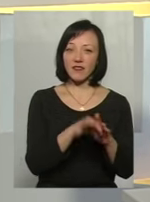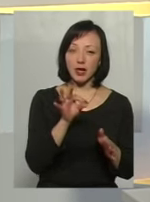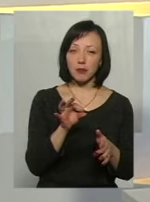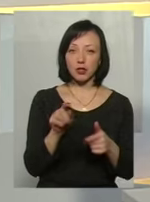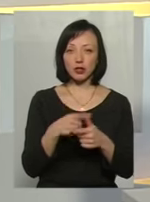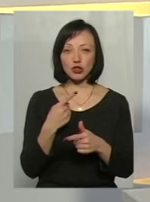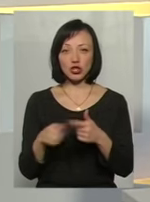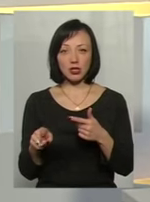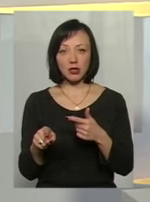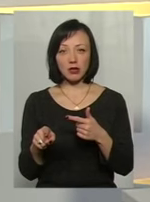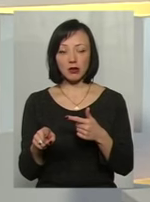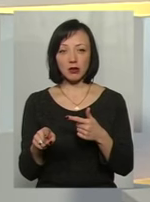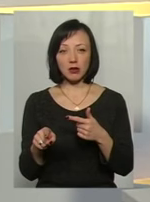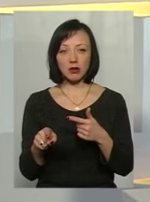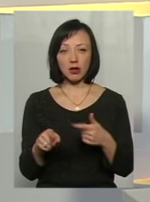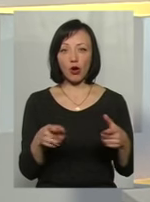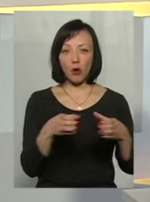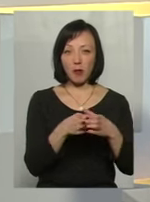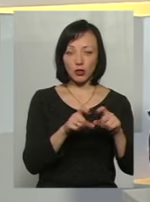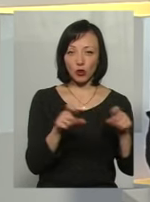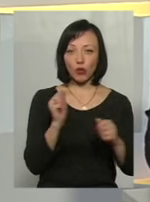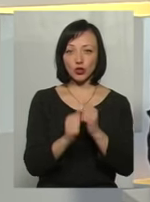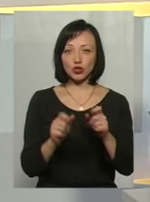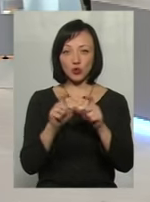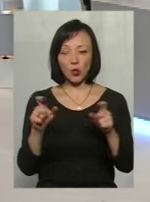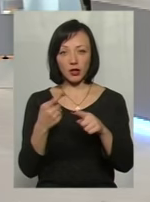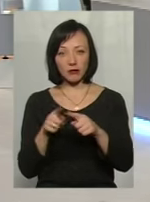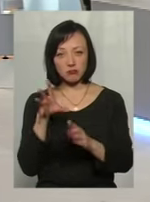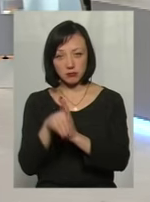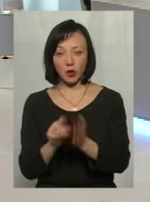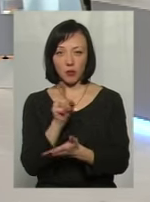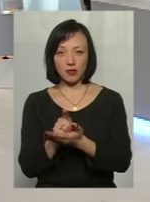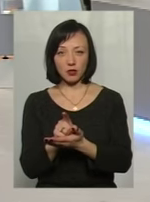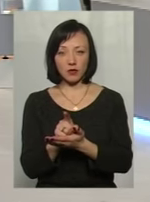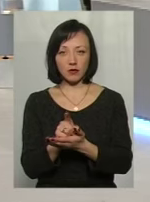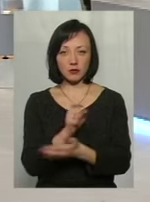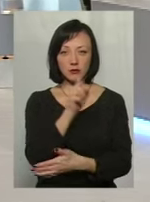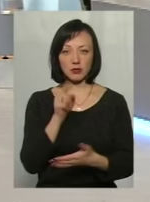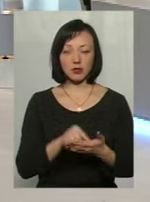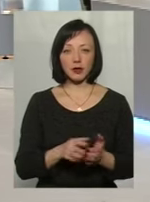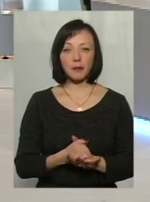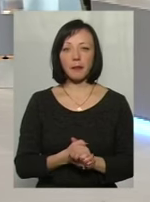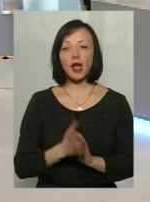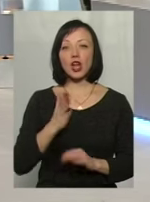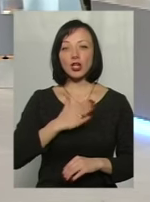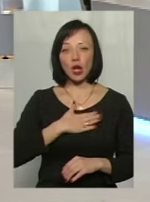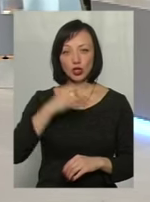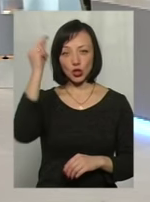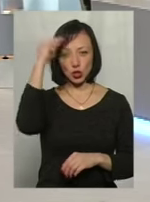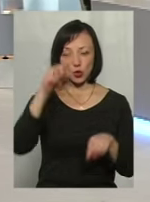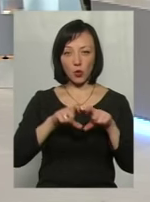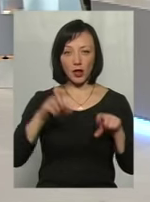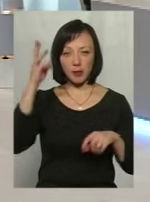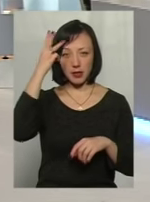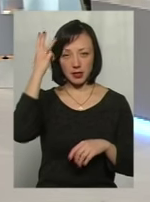буде вибирати буде громада, чи це в кожній школі таки буде все ж таки обов'язково встановлення? Оскільки наші школи